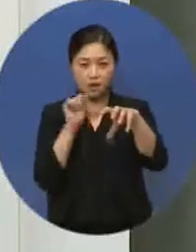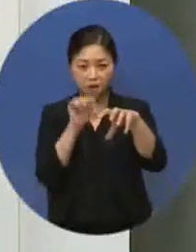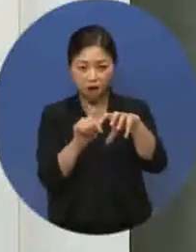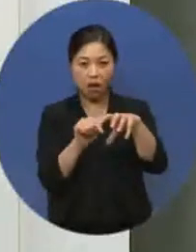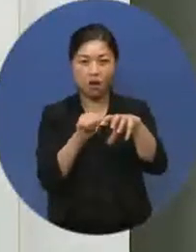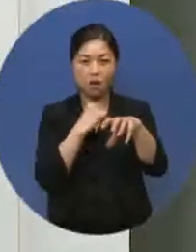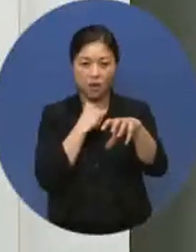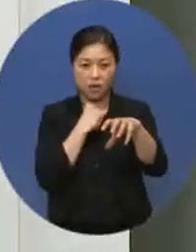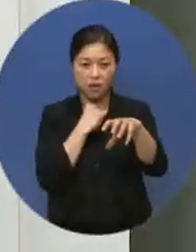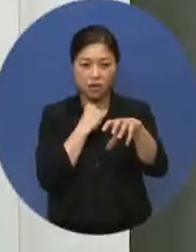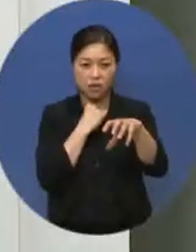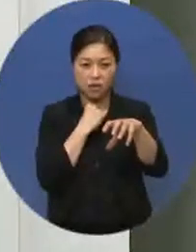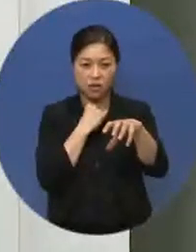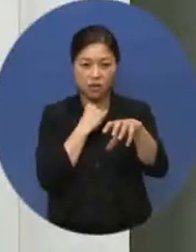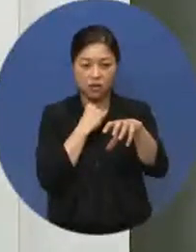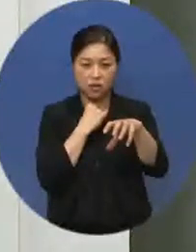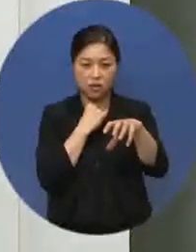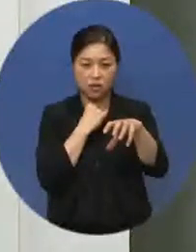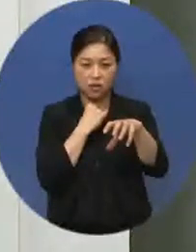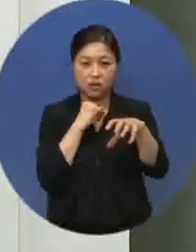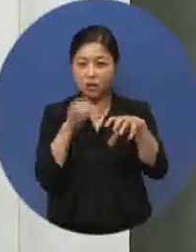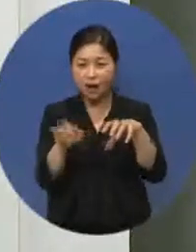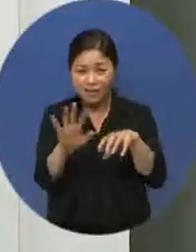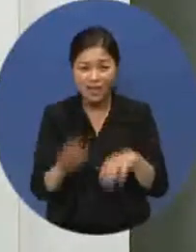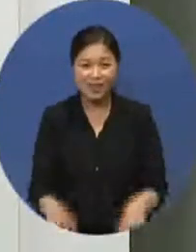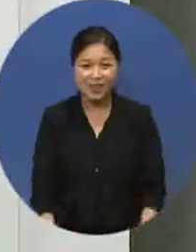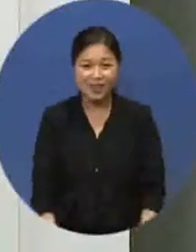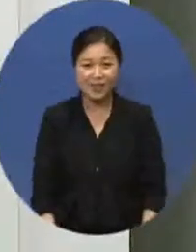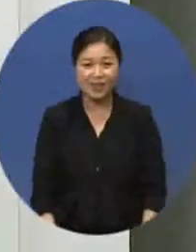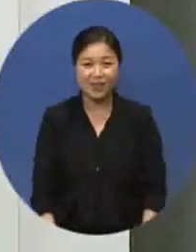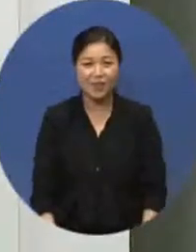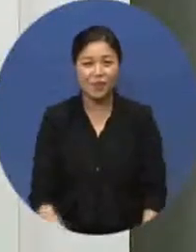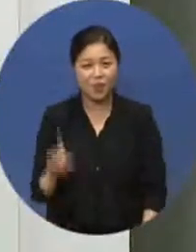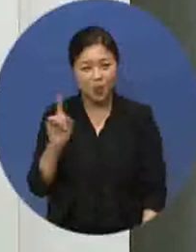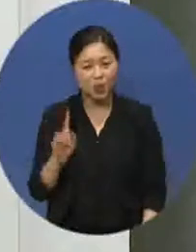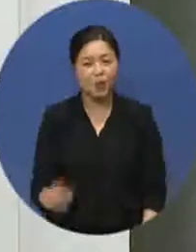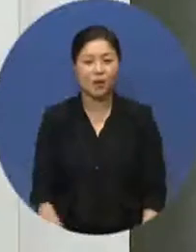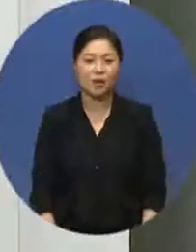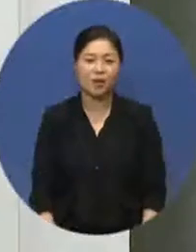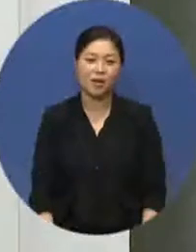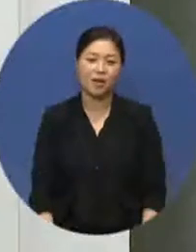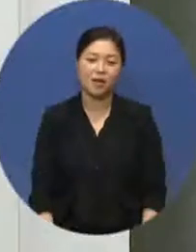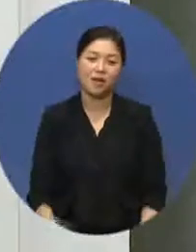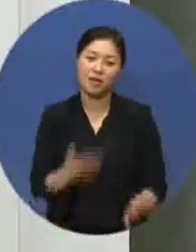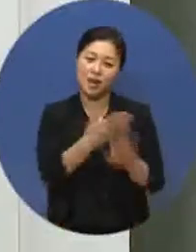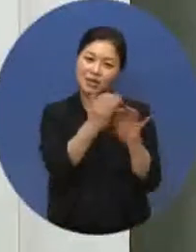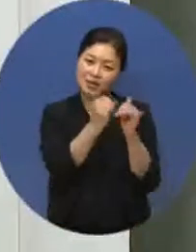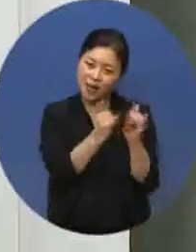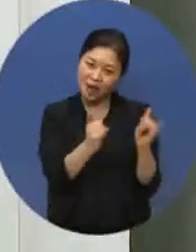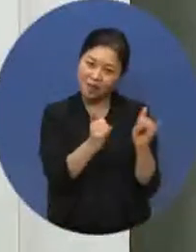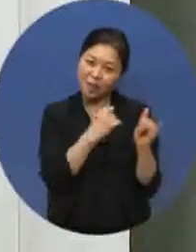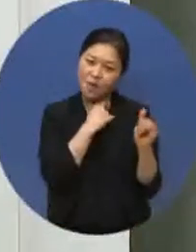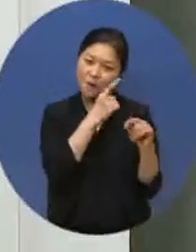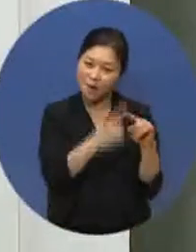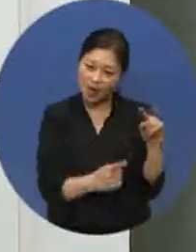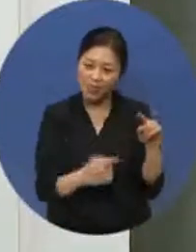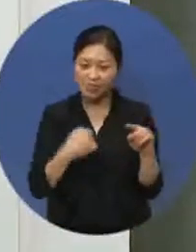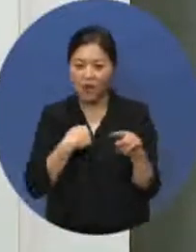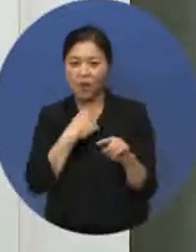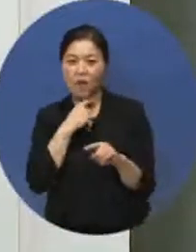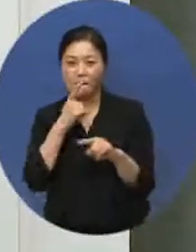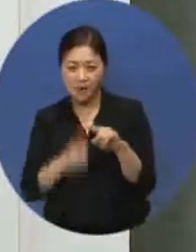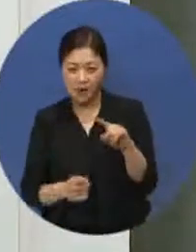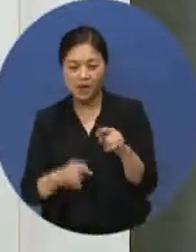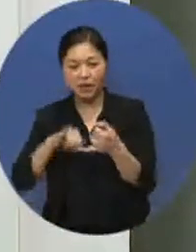들어가고자 뭐 해서 들어가는 건 아니잖아요. 어? 네, 그렇죠. 말하자면 타이반, 자이반 네, 네. 또는 꼭 가야 할